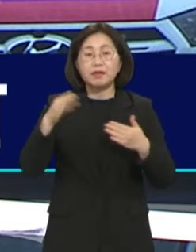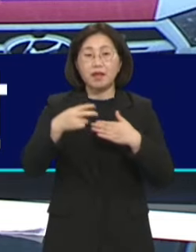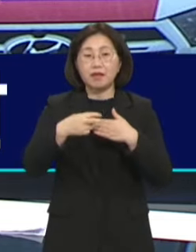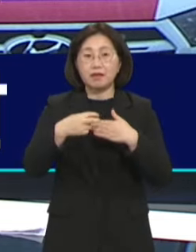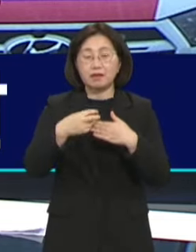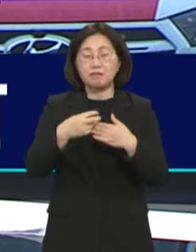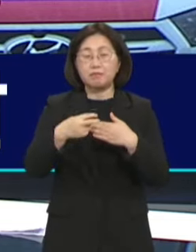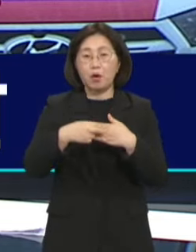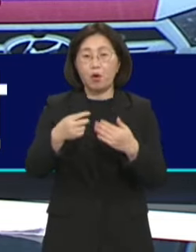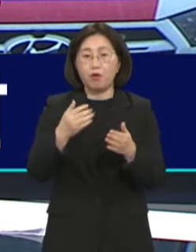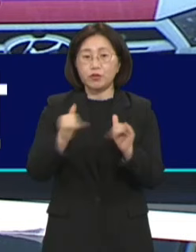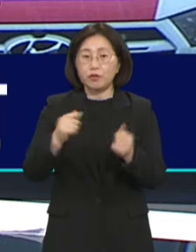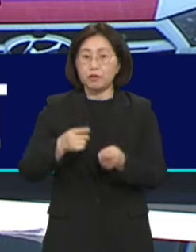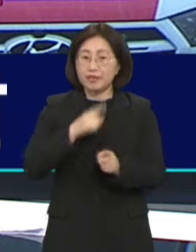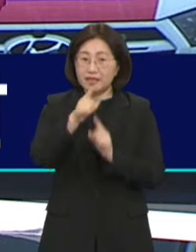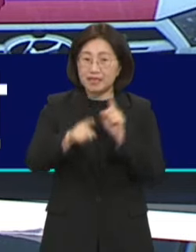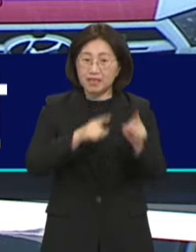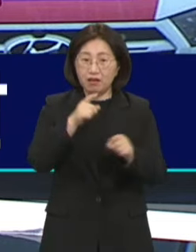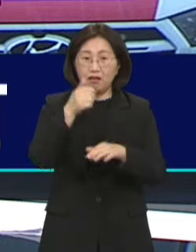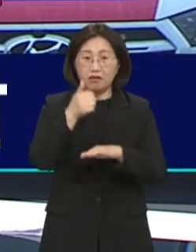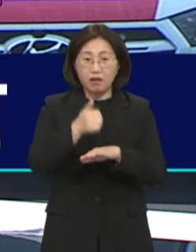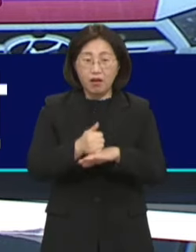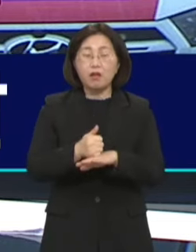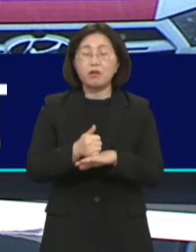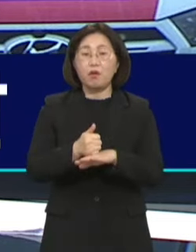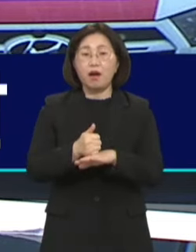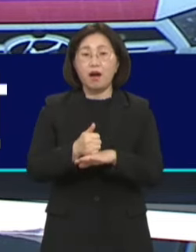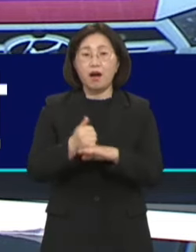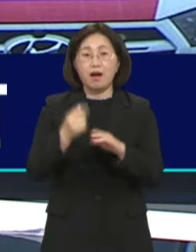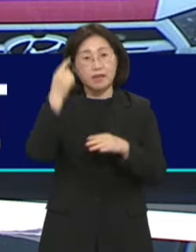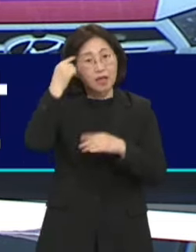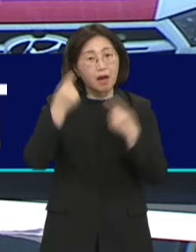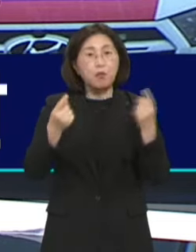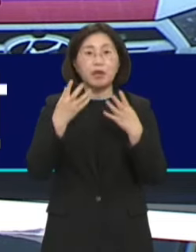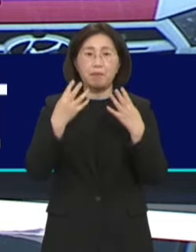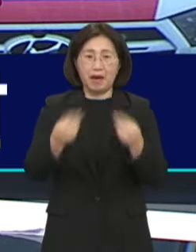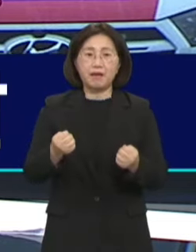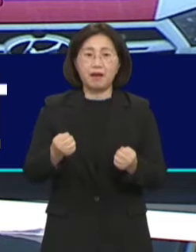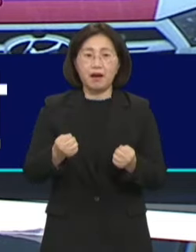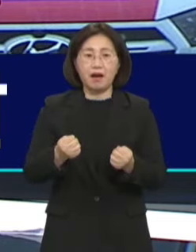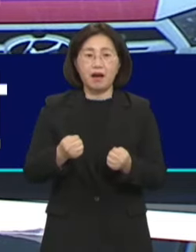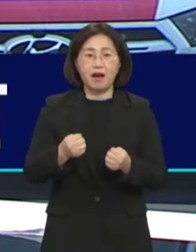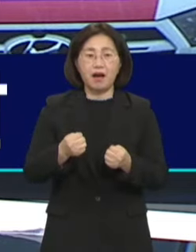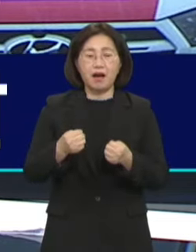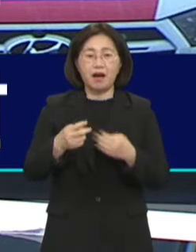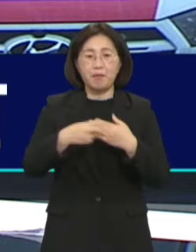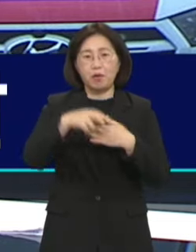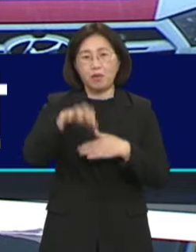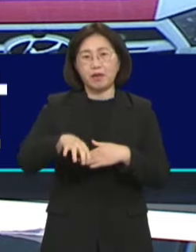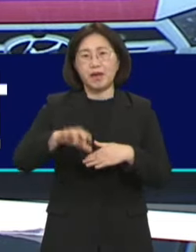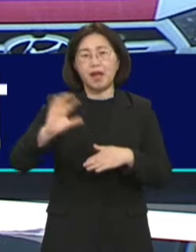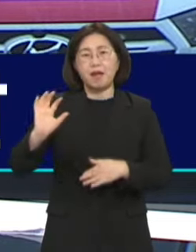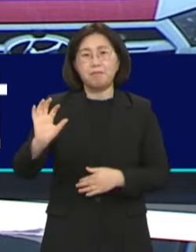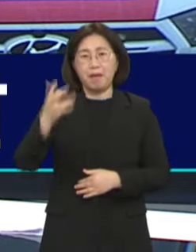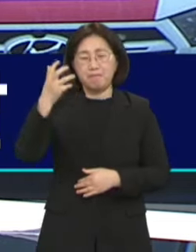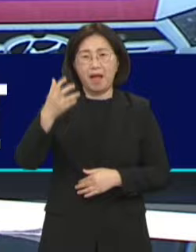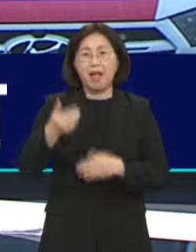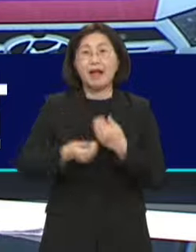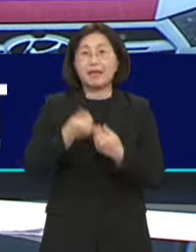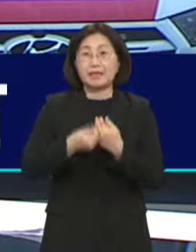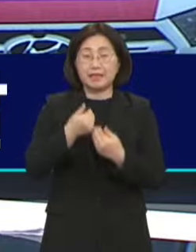지역 대학들이 예상을 뛰어넘는 증원 요청을 한 것으로 나타나며 의의 반발도 더욱 확산될 전망입니다 조형준